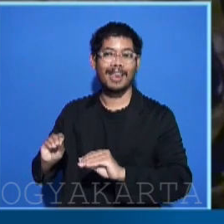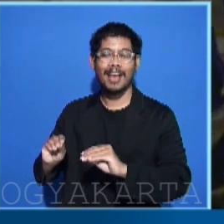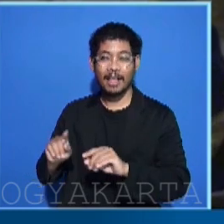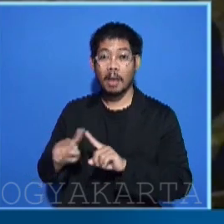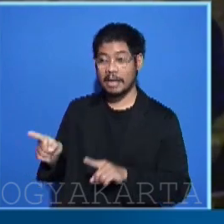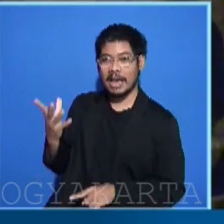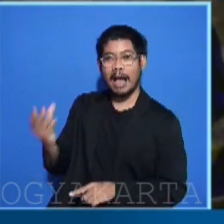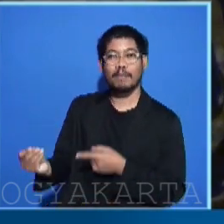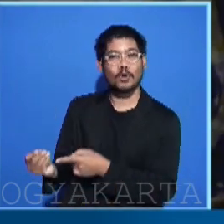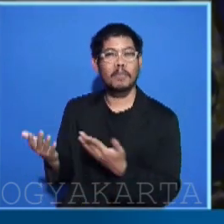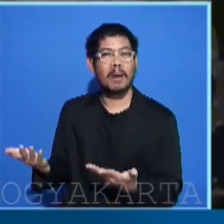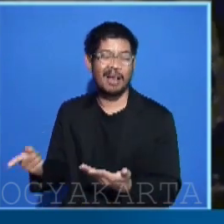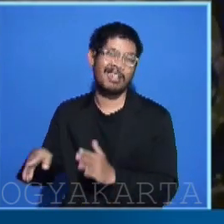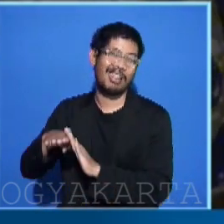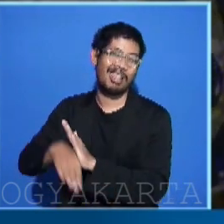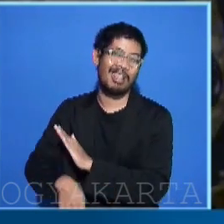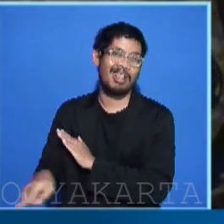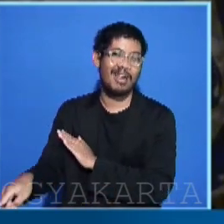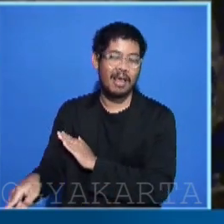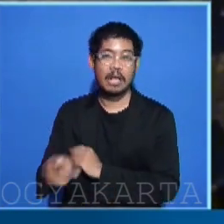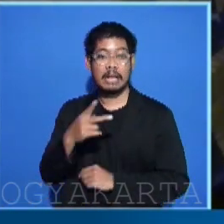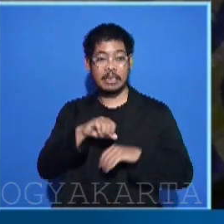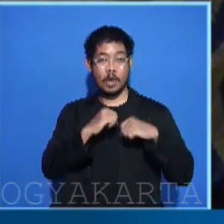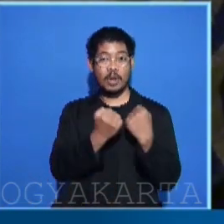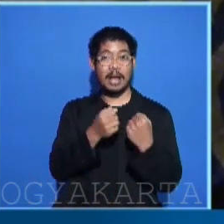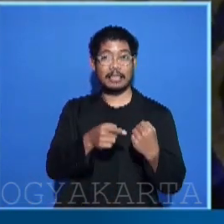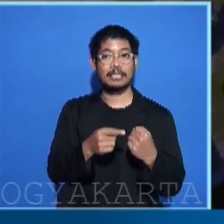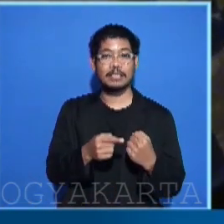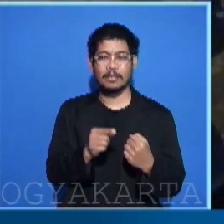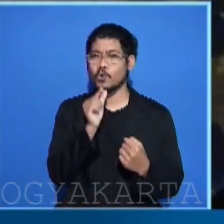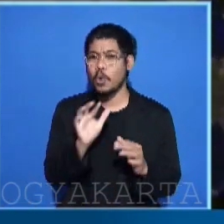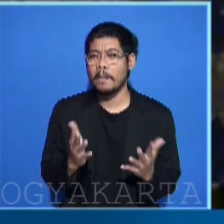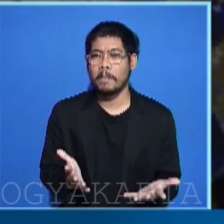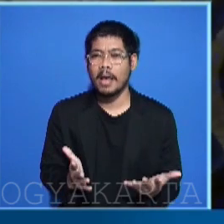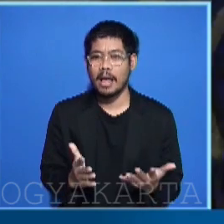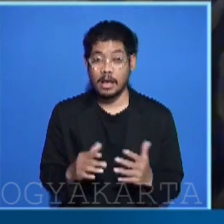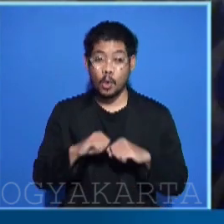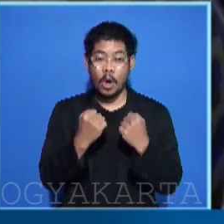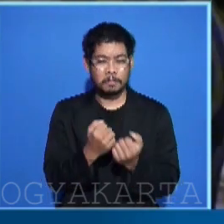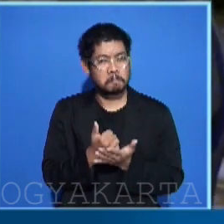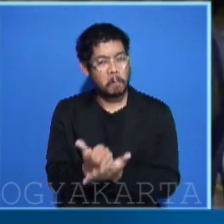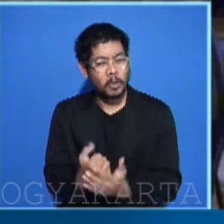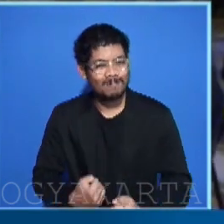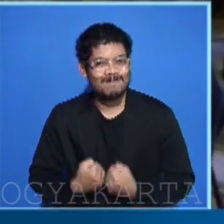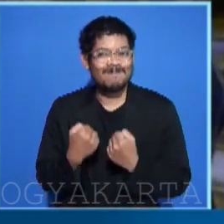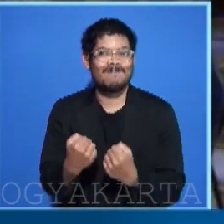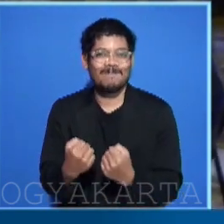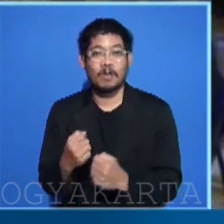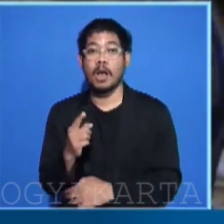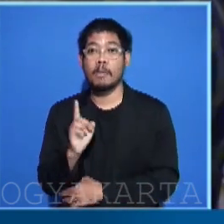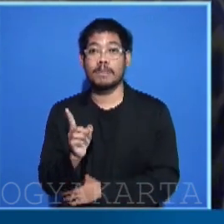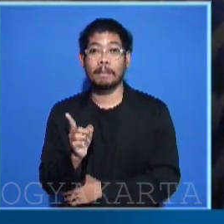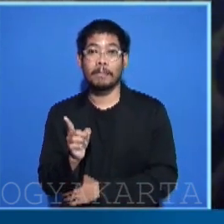butuh organisasi kayak kita ini untuk menggalakkan juga dengan, karena dari pemerintah kita tidak banyak